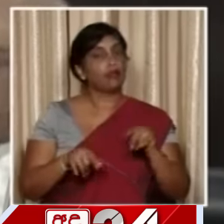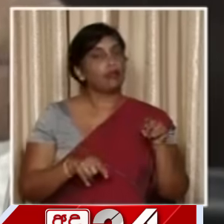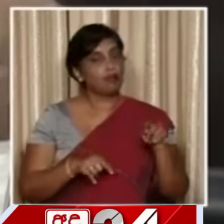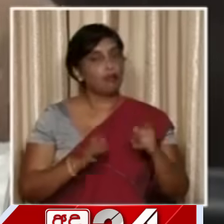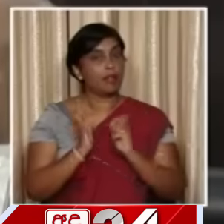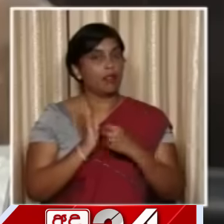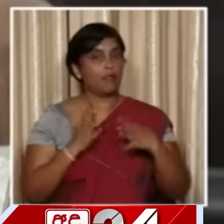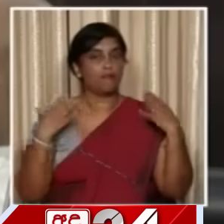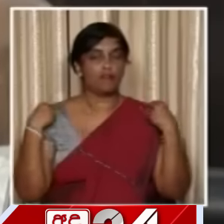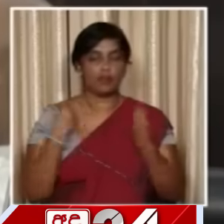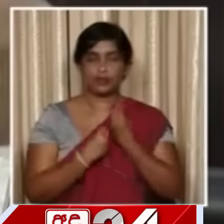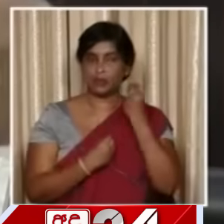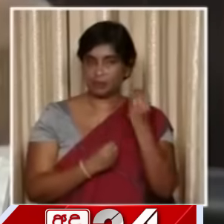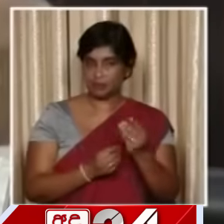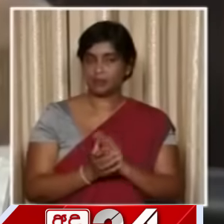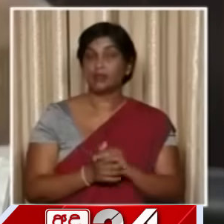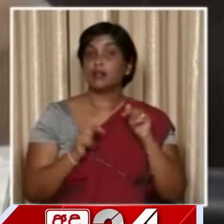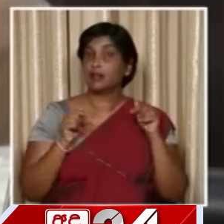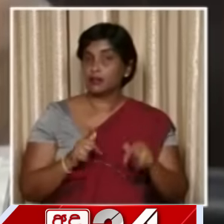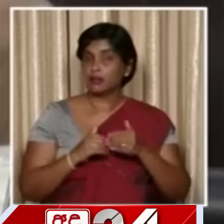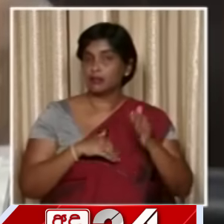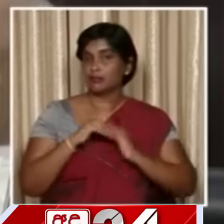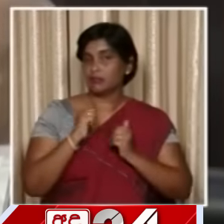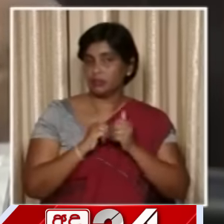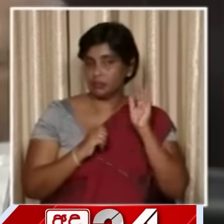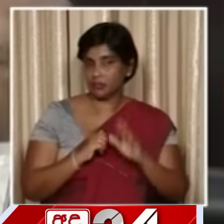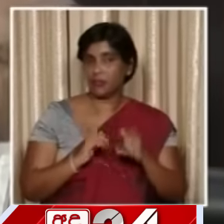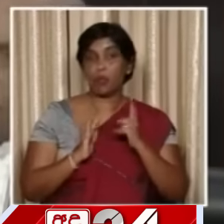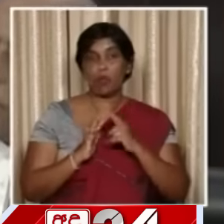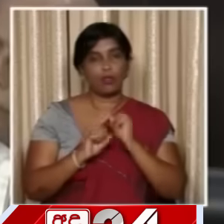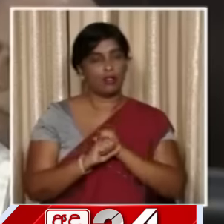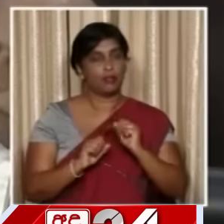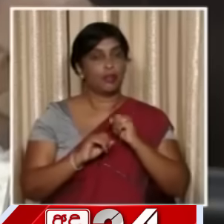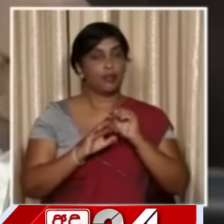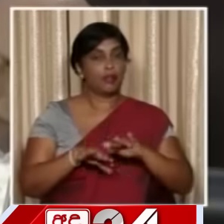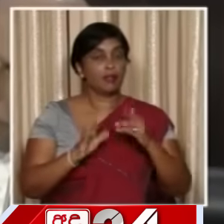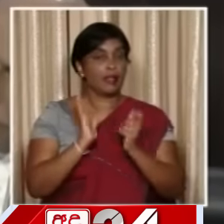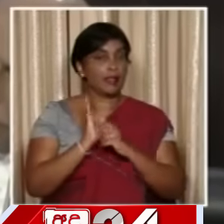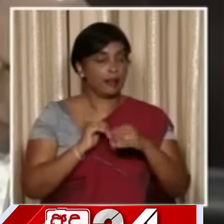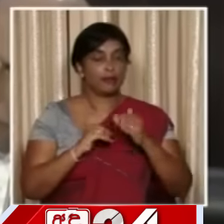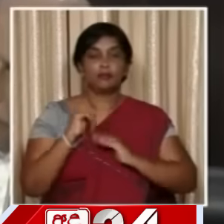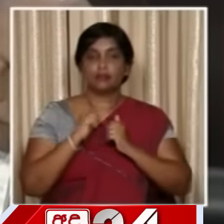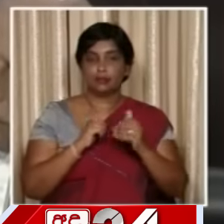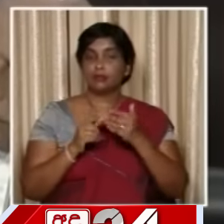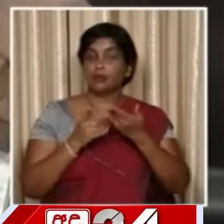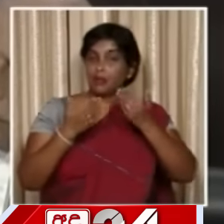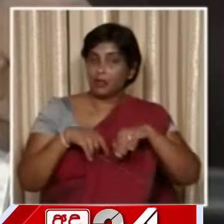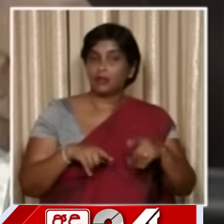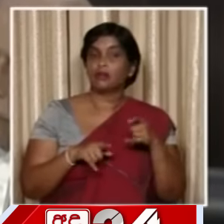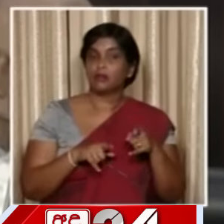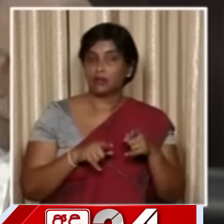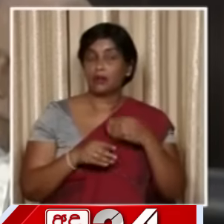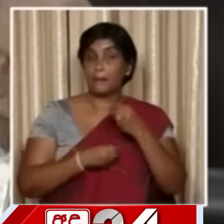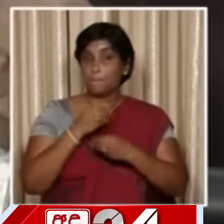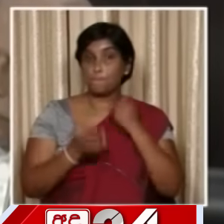ණය පහසුකම් ලබා දෙනවා. දැනට ක්‍රියාත්මක පොලි රහිත ශිෂ්‍යන යෝජනා ක්‍රමයට අමතර